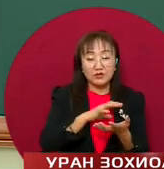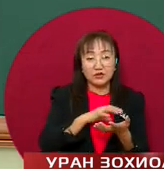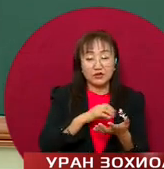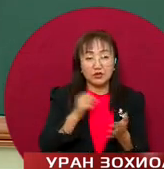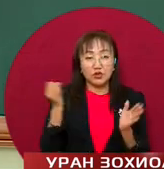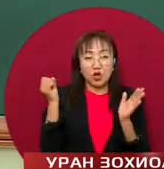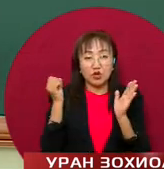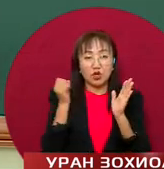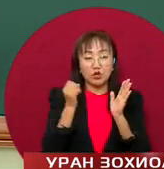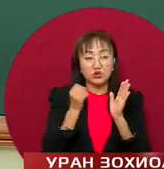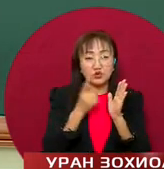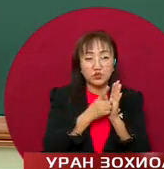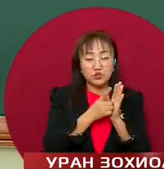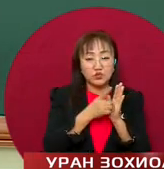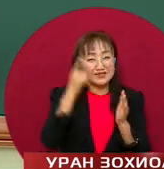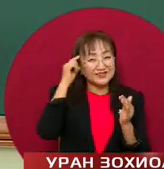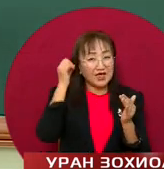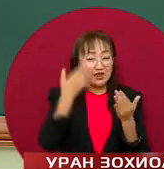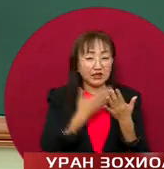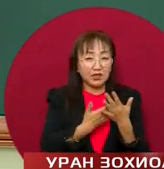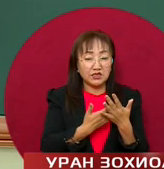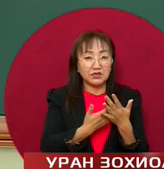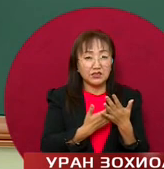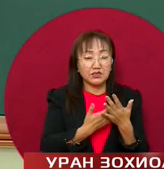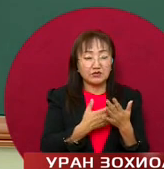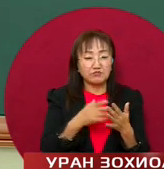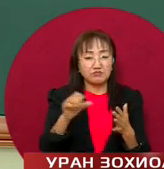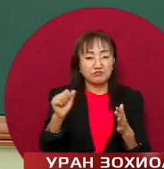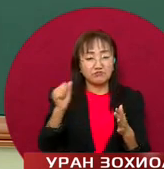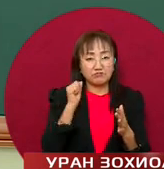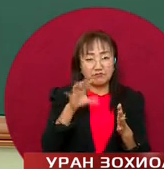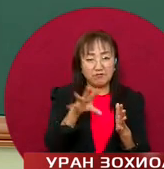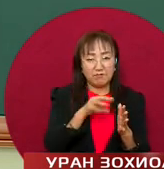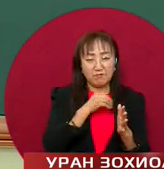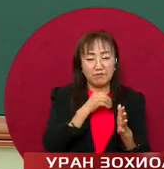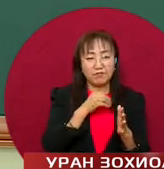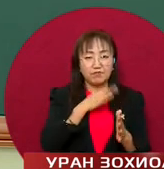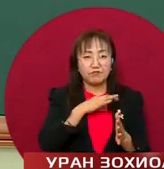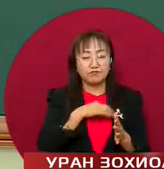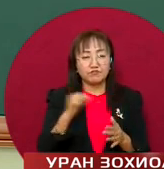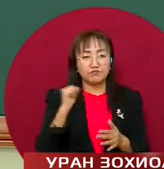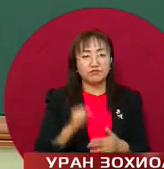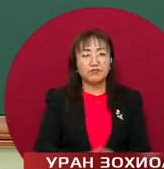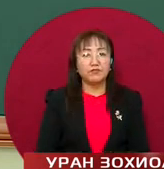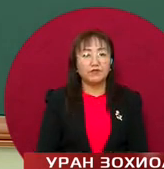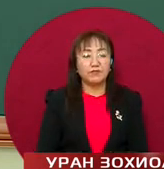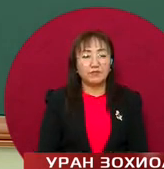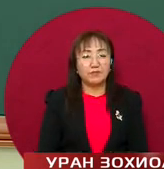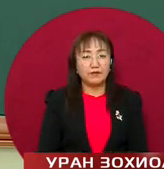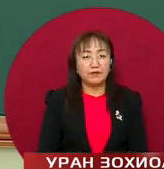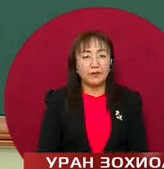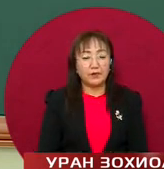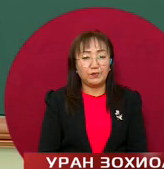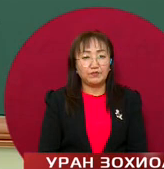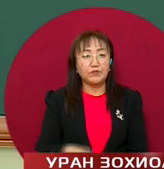оновчтой санаануудыг чадмаг ашиглаж чаддаг болно шүү хүүхдүүдээ. Тийм учраас